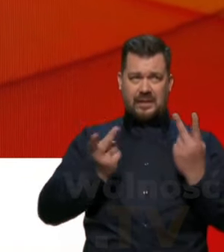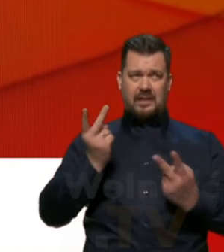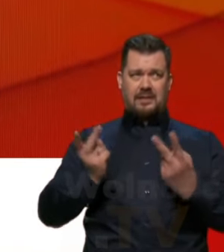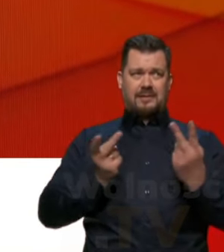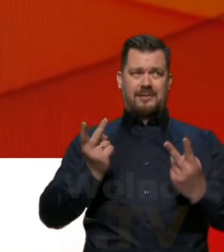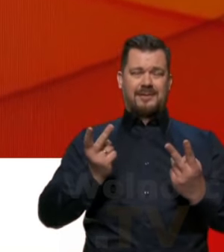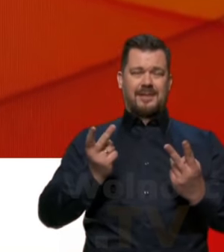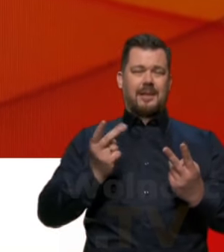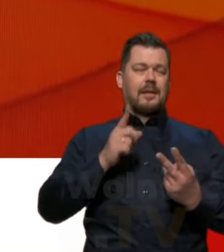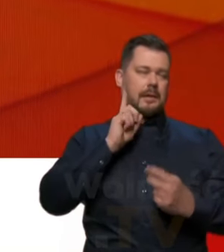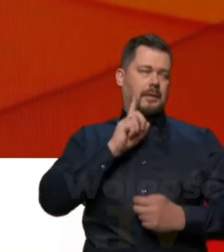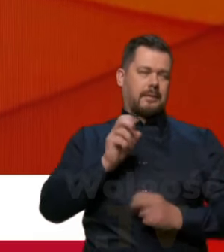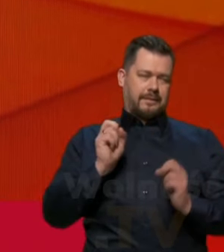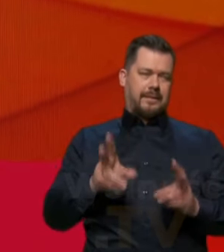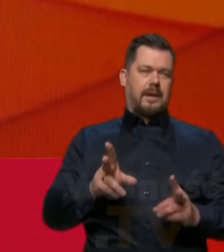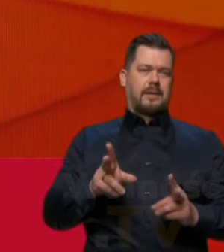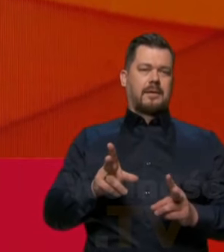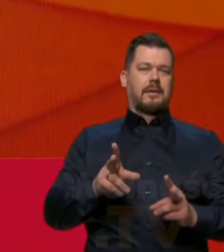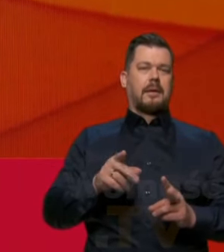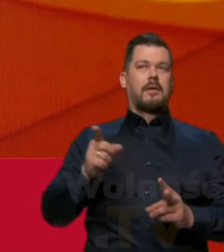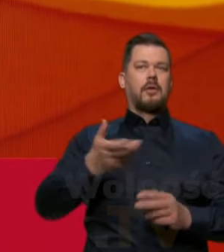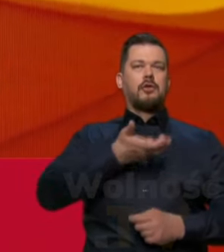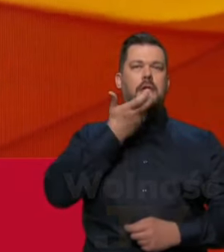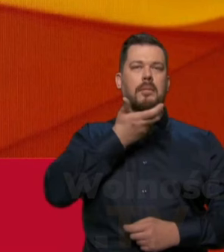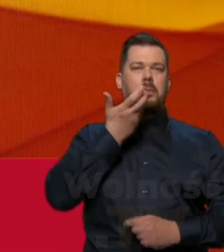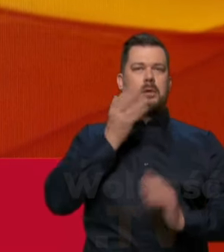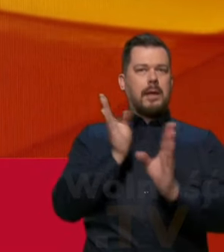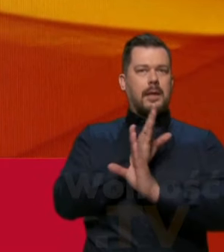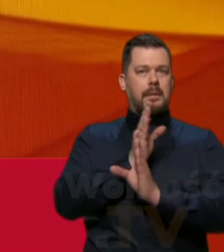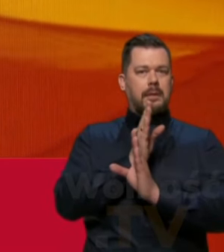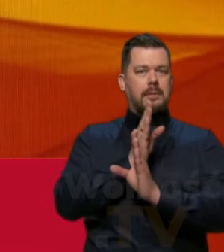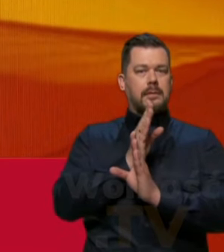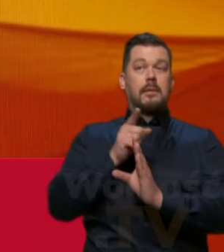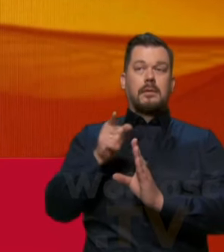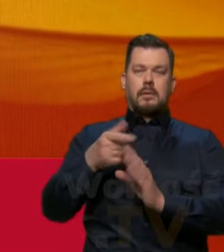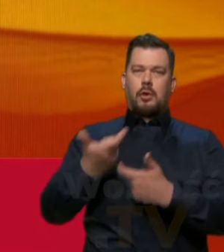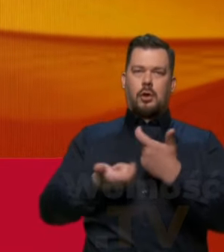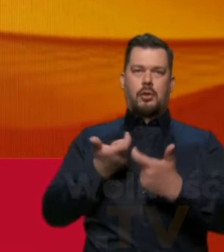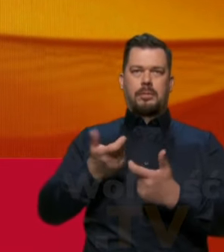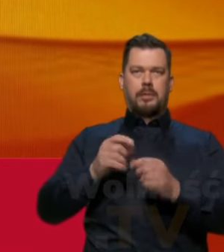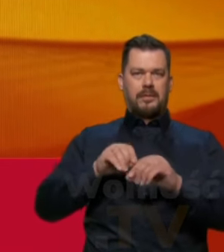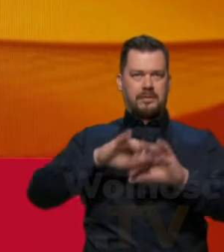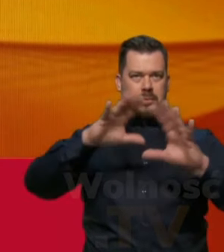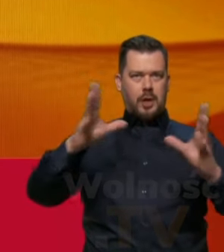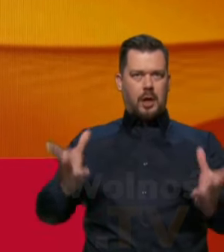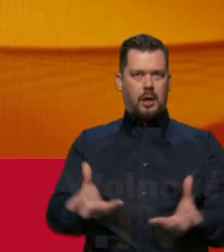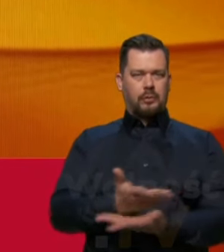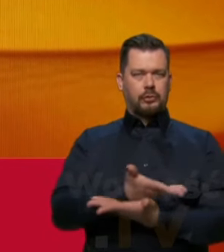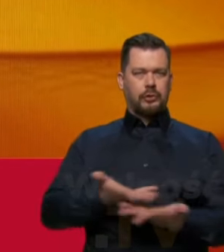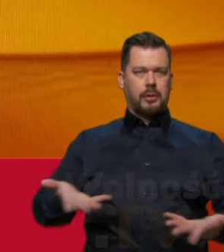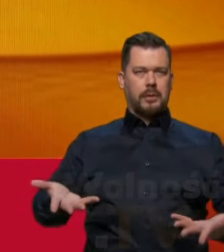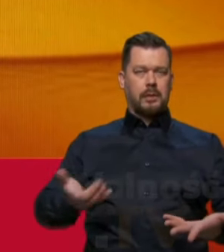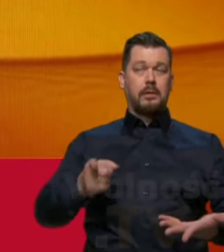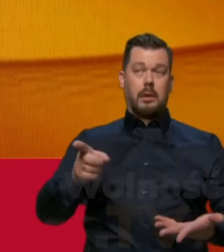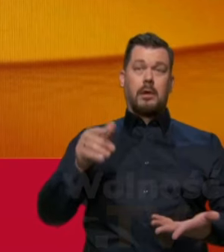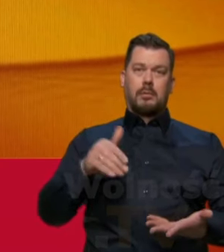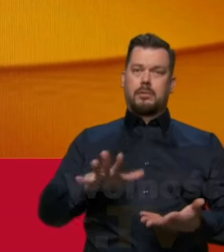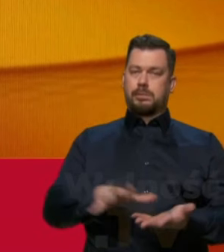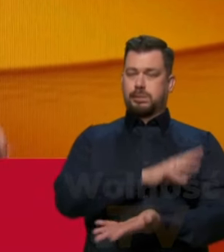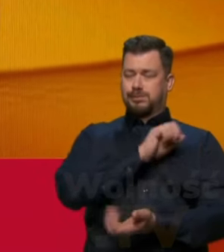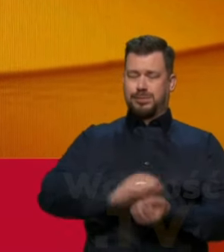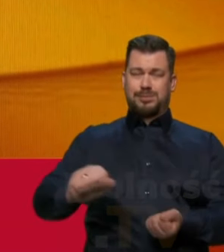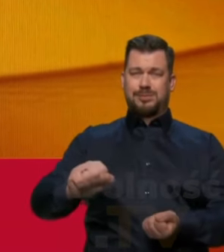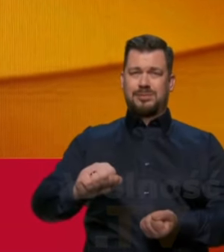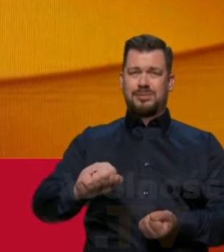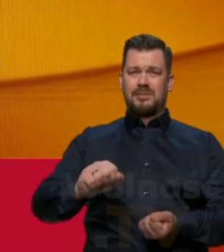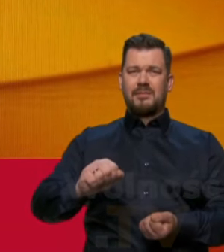że rzeczywiście to ocieplenie klimatyczne wpływa na ziemię w sposób, który może doprowadzić do absolutnej